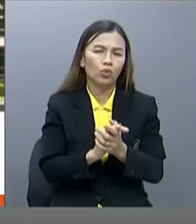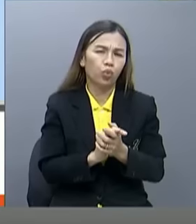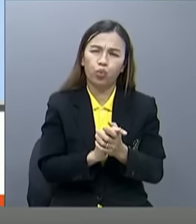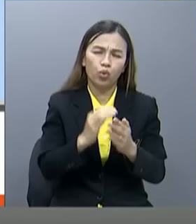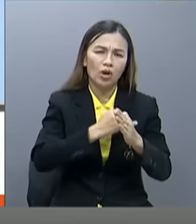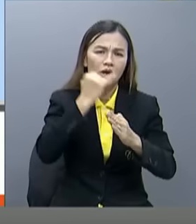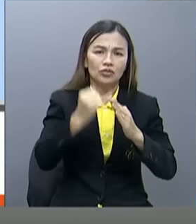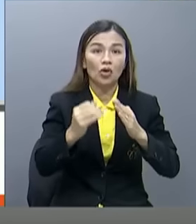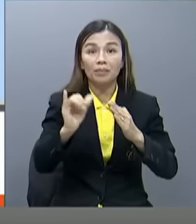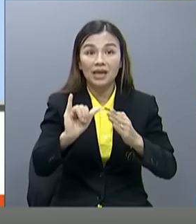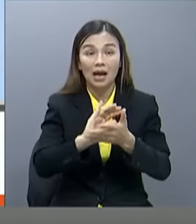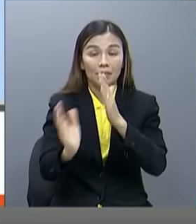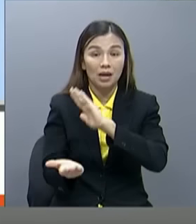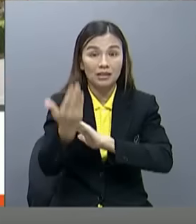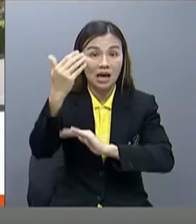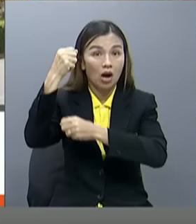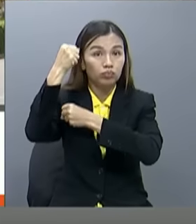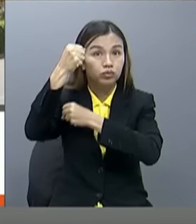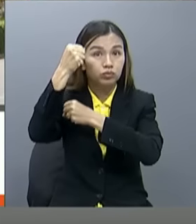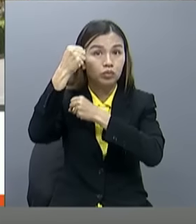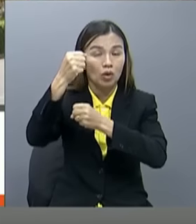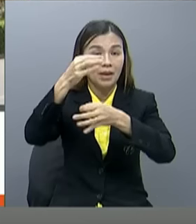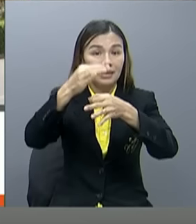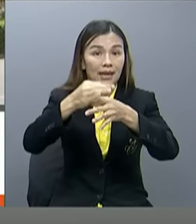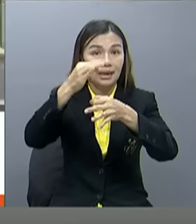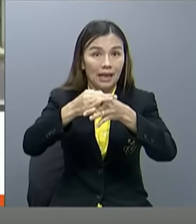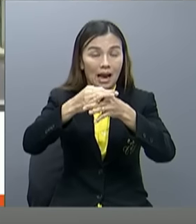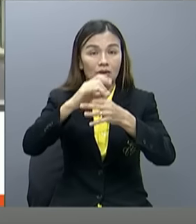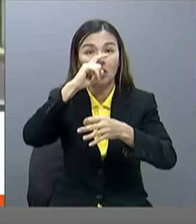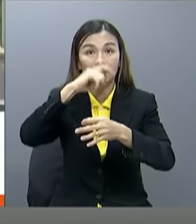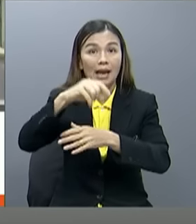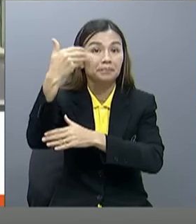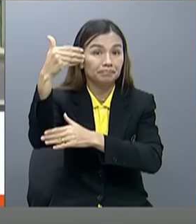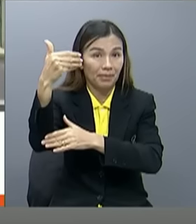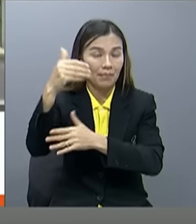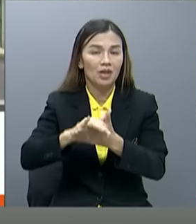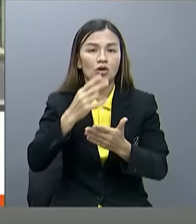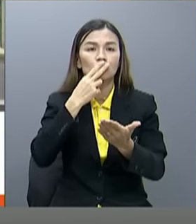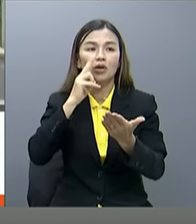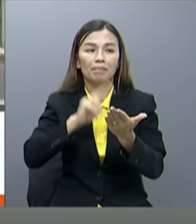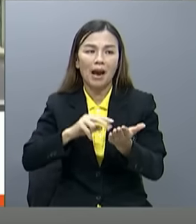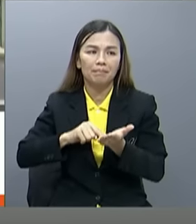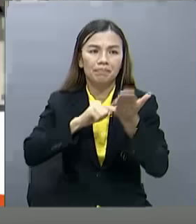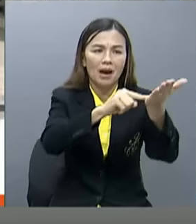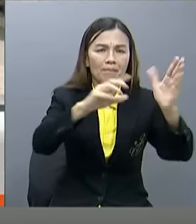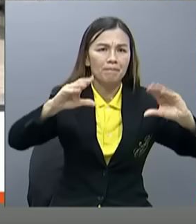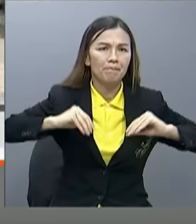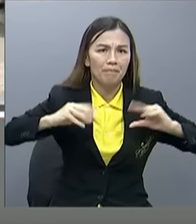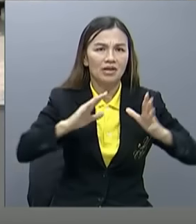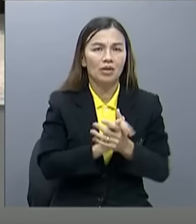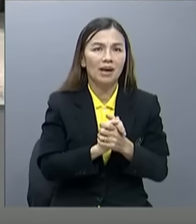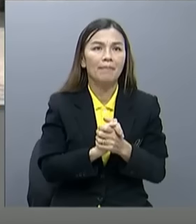ช่วงเช้ามีกลุ่มผู้ชุมนุมไปชุมนุมที่ธนาคารแห่งประเทศไทยค่ะยื่นหนังสือคัดค้านไม่ให้กรรมการสรรหาประธานบอร์ด